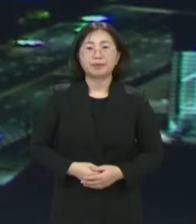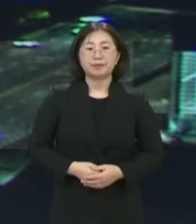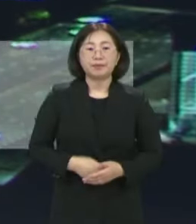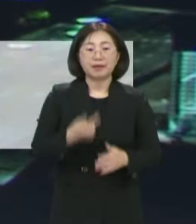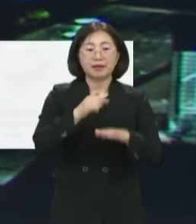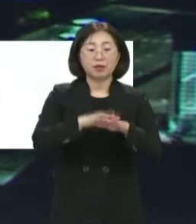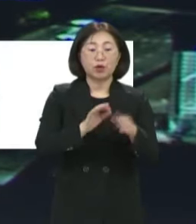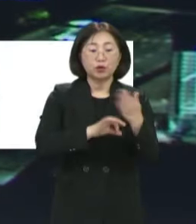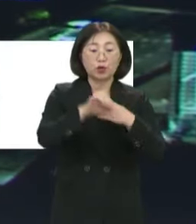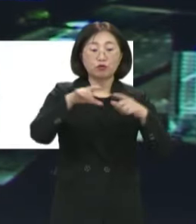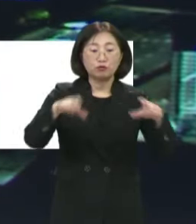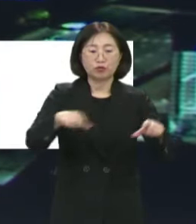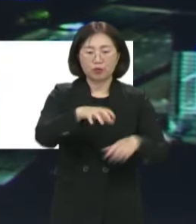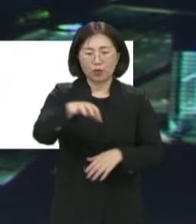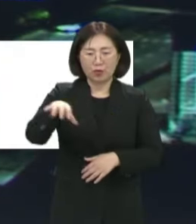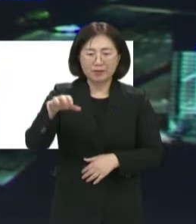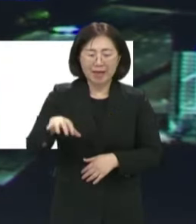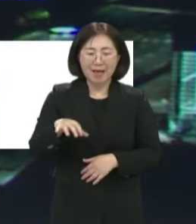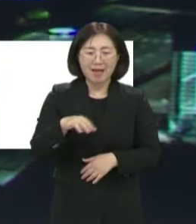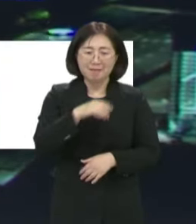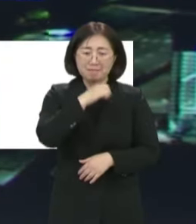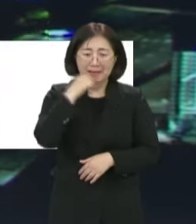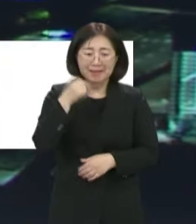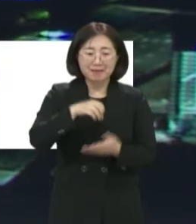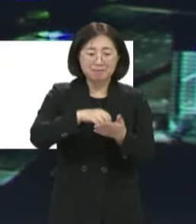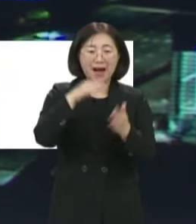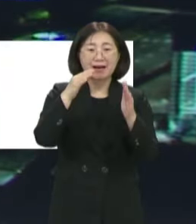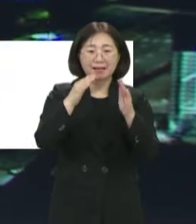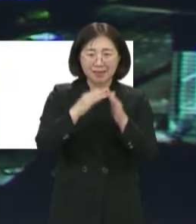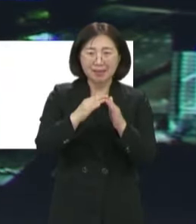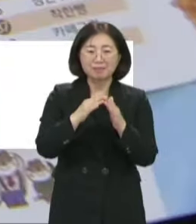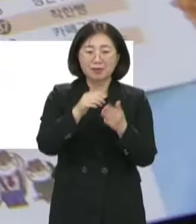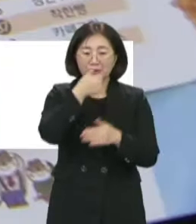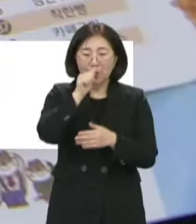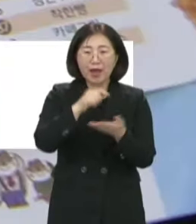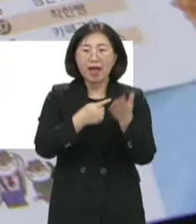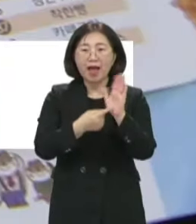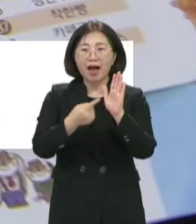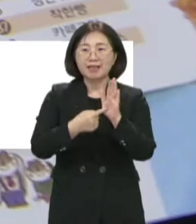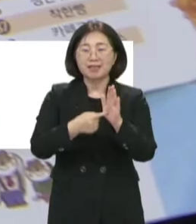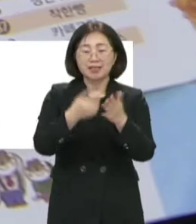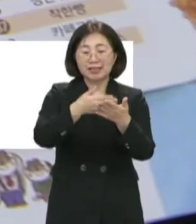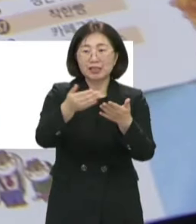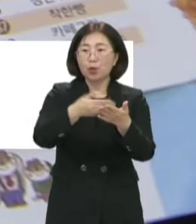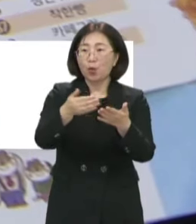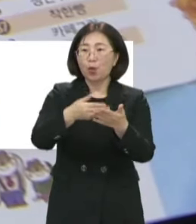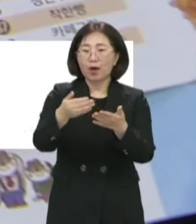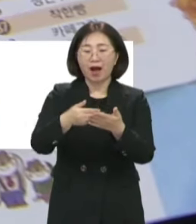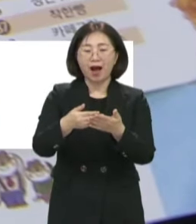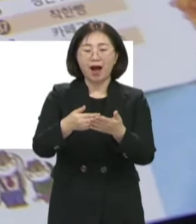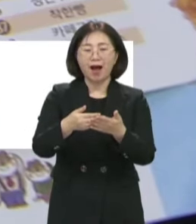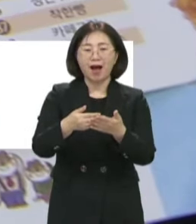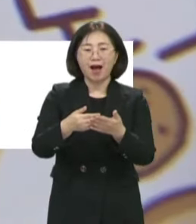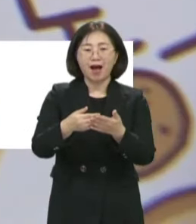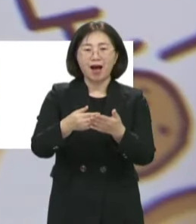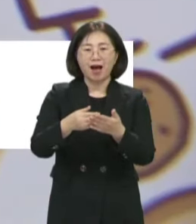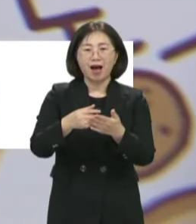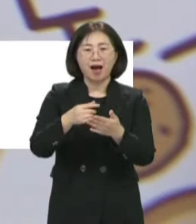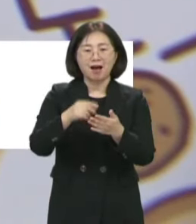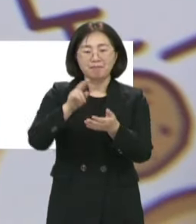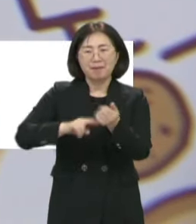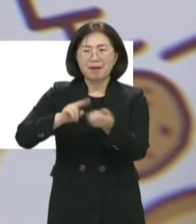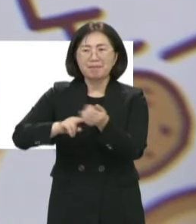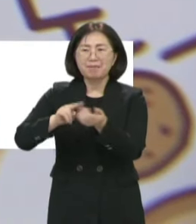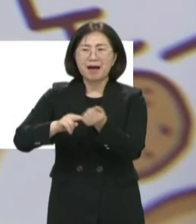대전 동구 곳곳에 숨은 빵 맛집을 소개한 빵빵 도시 대전 동구 빵지도 베스트셀러로 꼽히는 트렌드